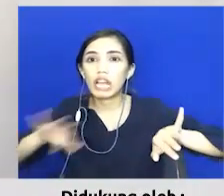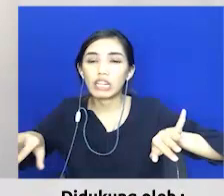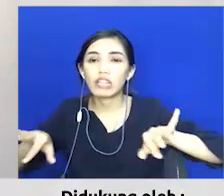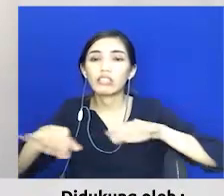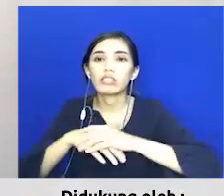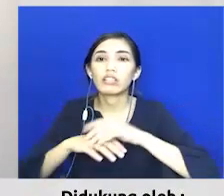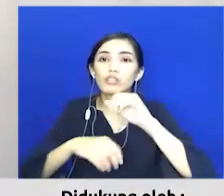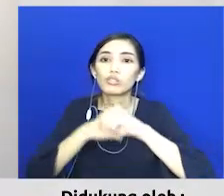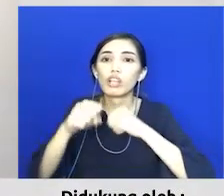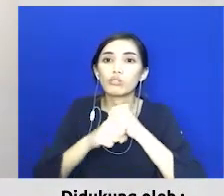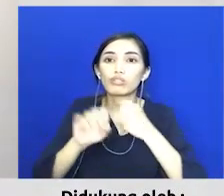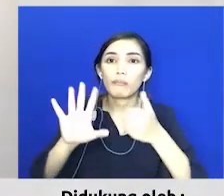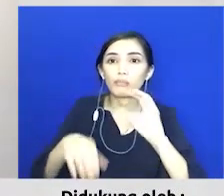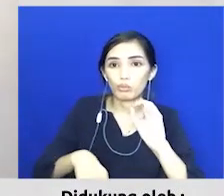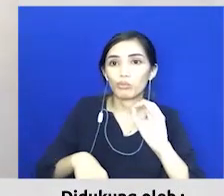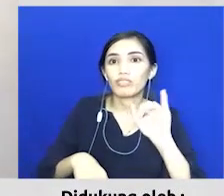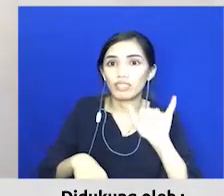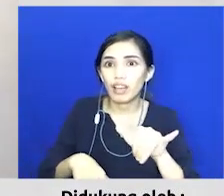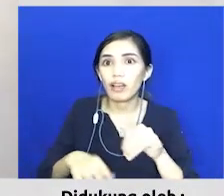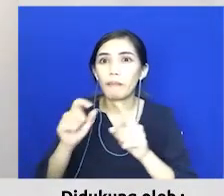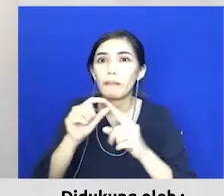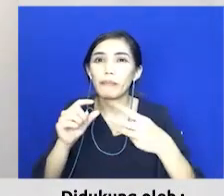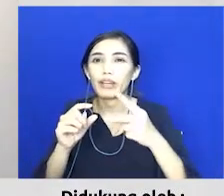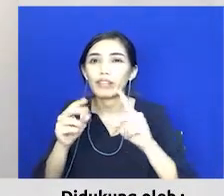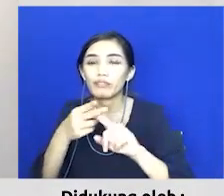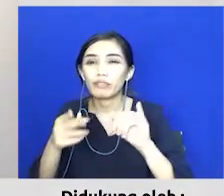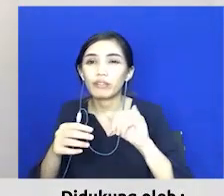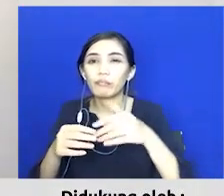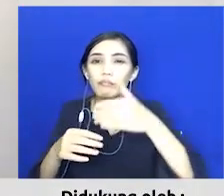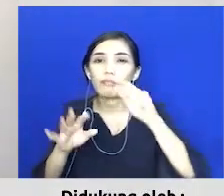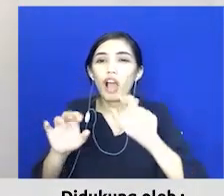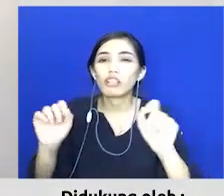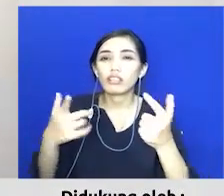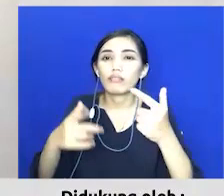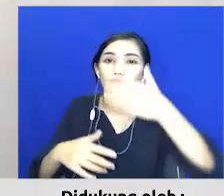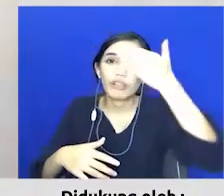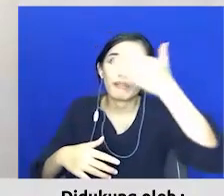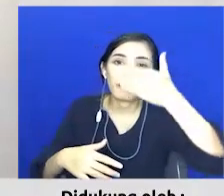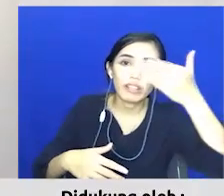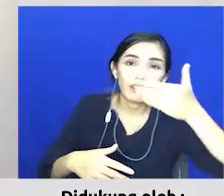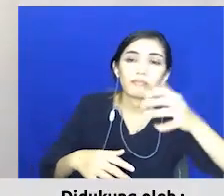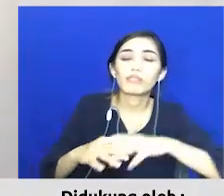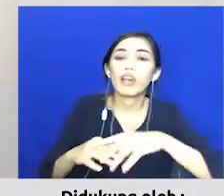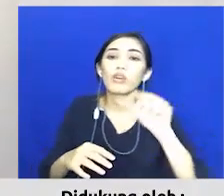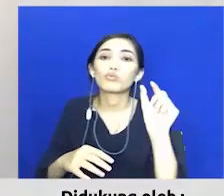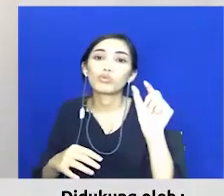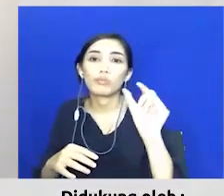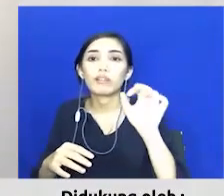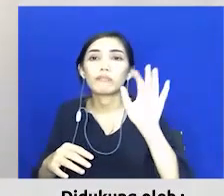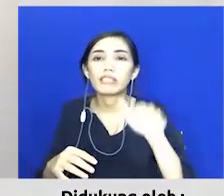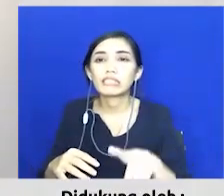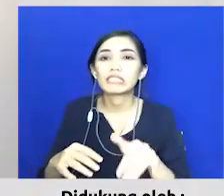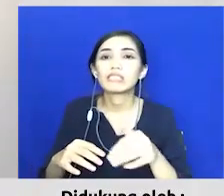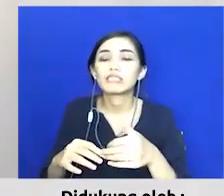Pak Usmar masih cukup terus, dia bahkan ada satu karya yang penting yang saya suka juga, tapi susah dicari printnya itu